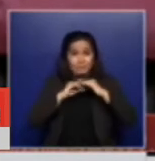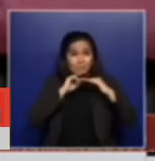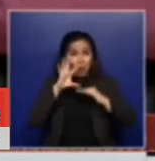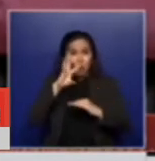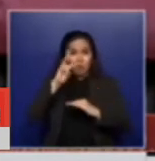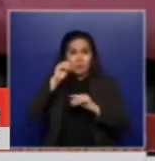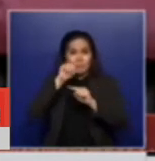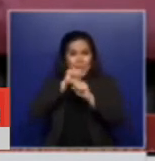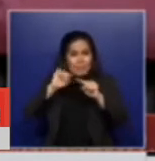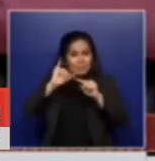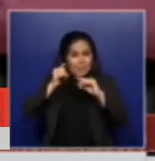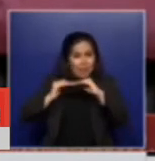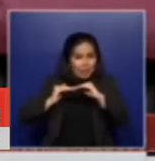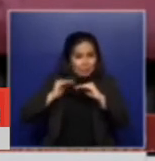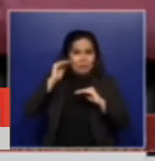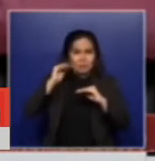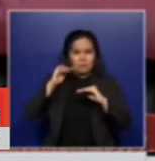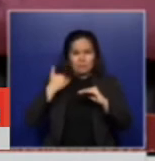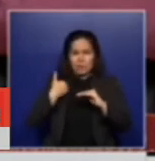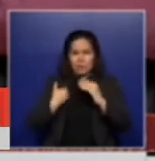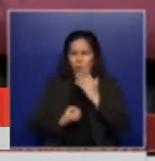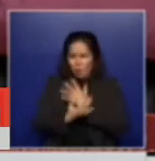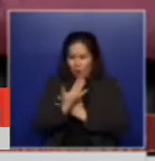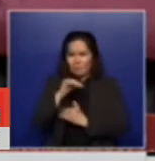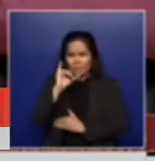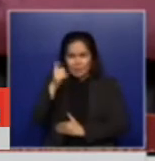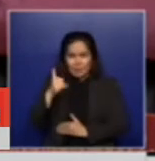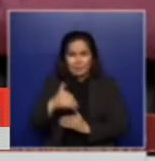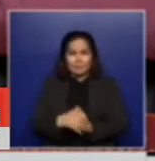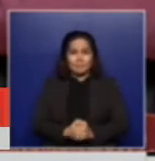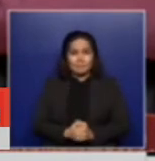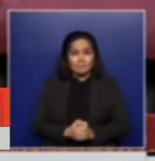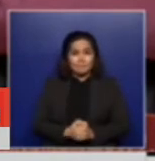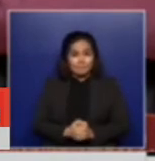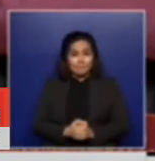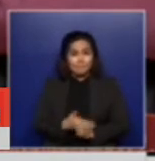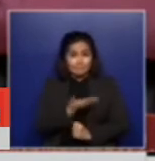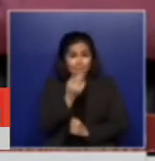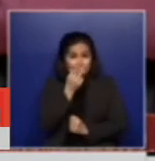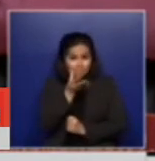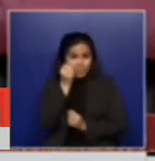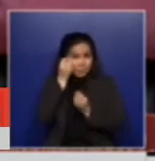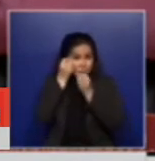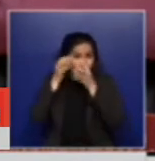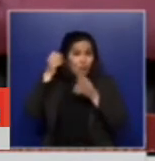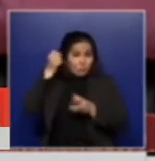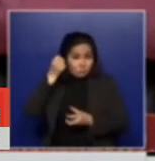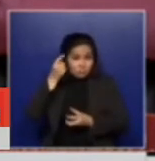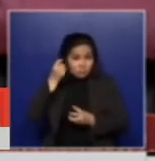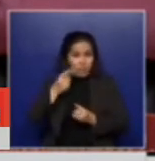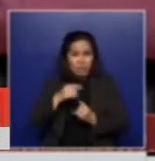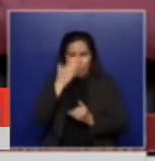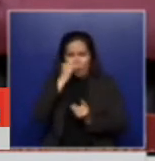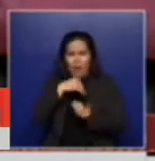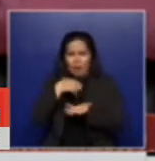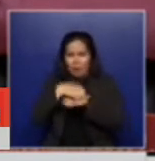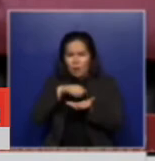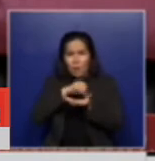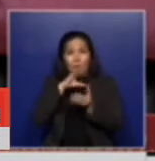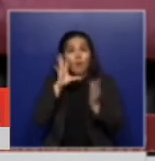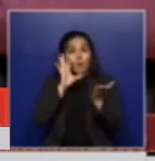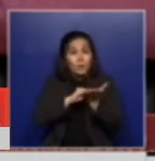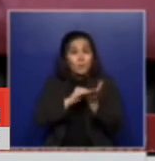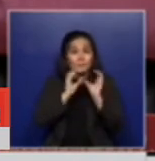60ครับเห็นไหมครับซึ่งผมต้องกราบเรียนครับมันจะทำให้รัฐบาลเนี่ยมีปัญหาใน